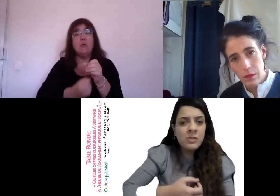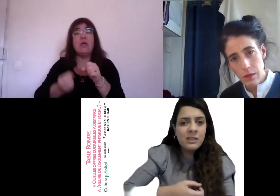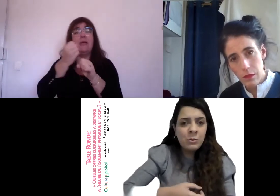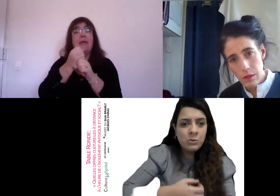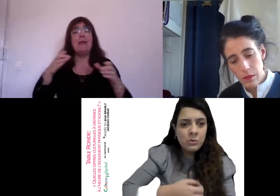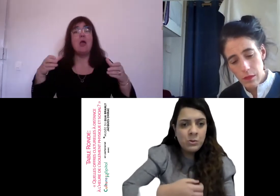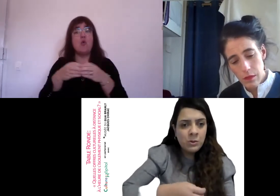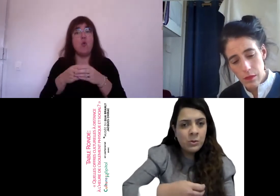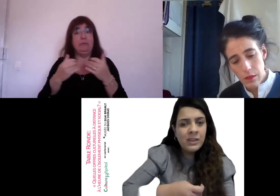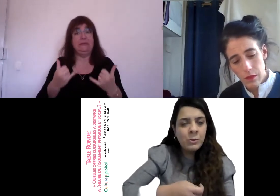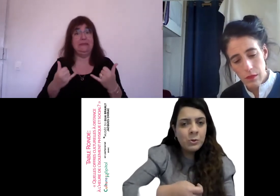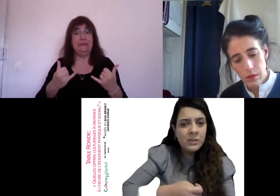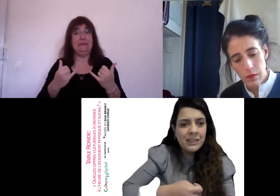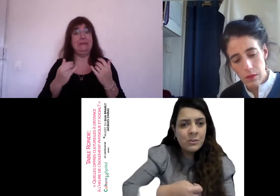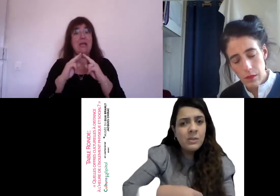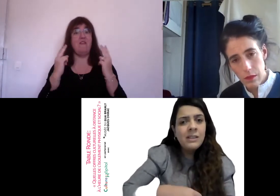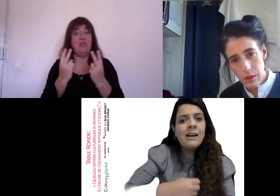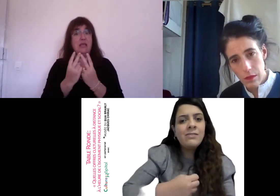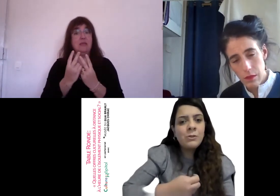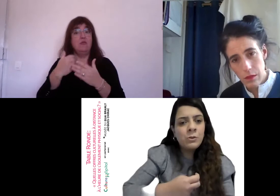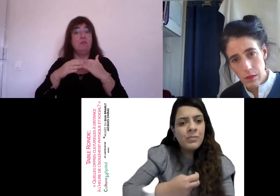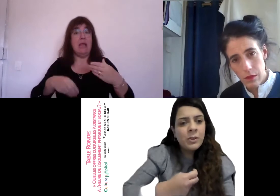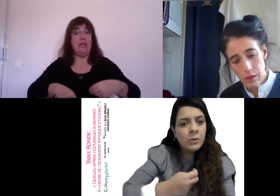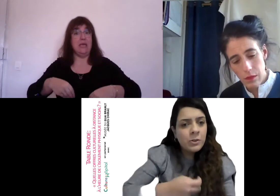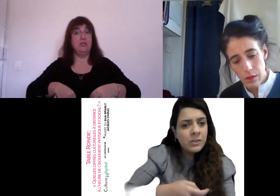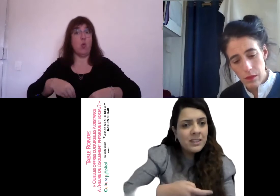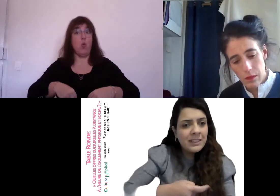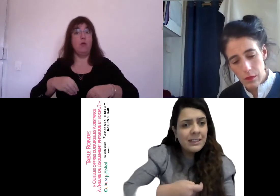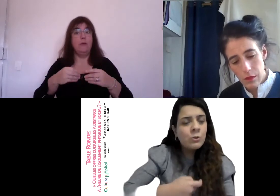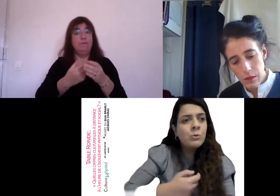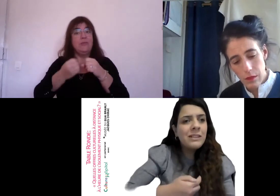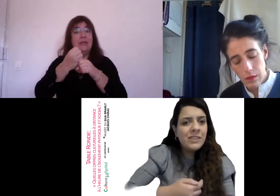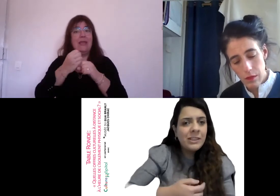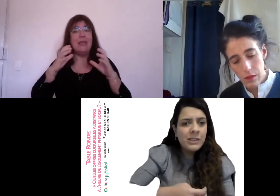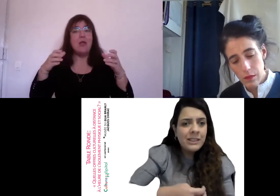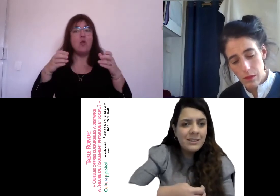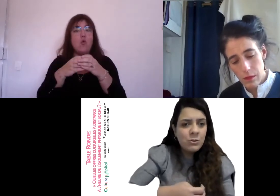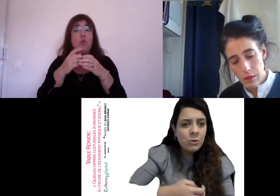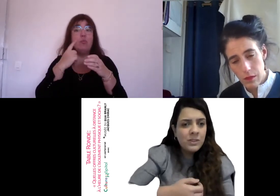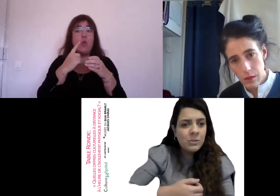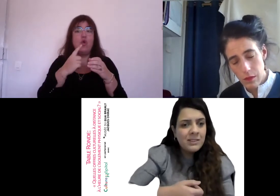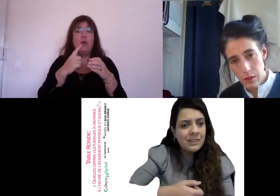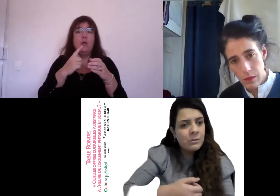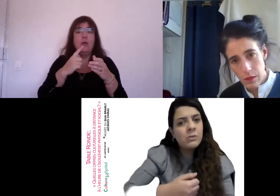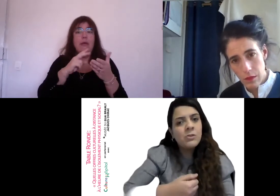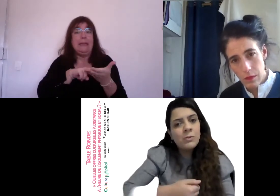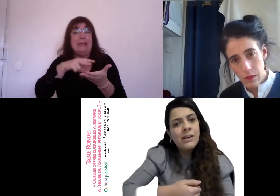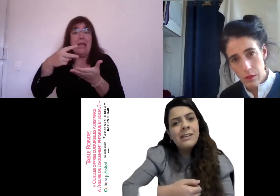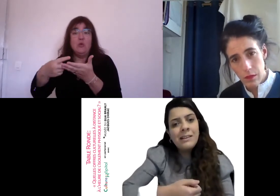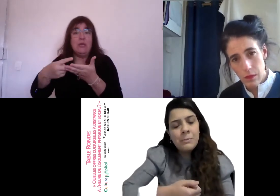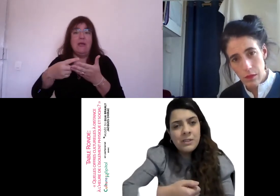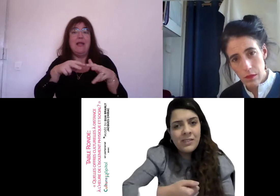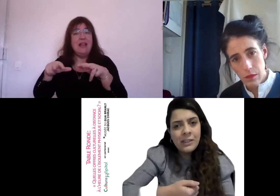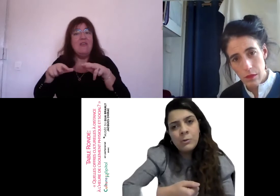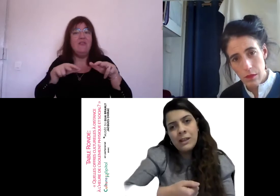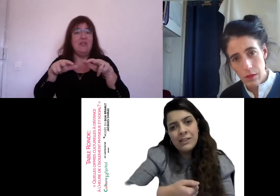nous, au sein de notre direction, afin de retranscrire toutes les vidéos qui existent sur le site de la Cité. Donc, que ce soit